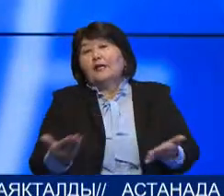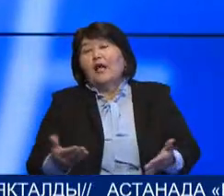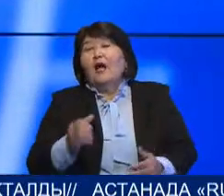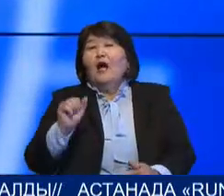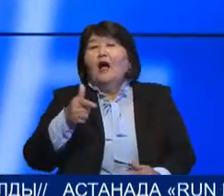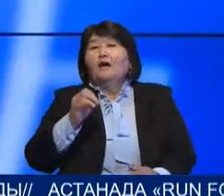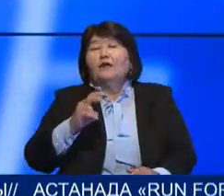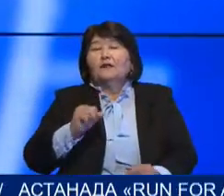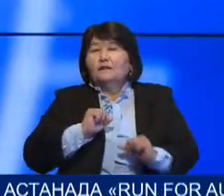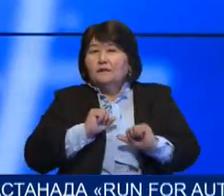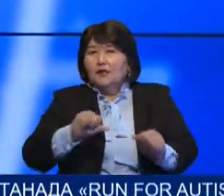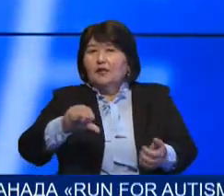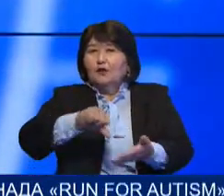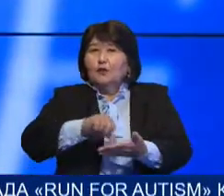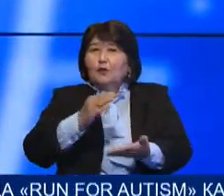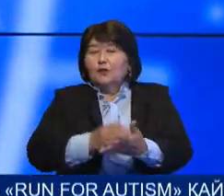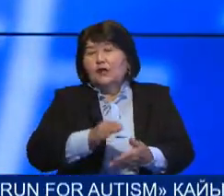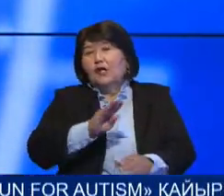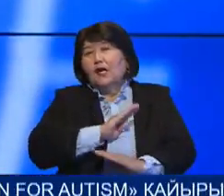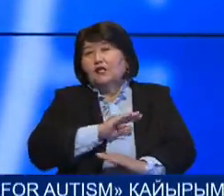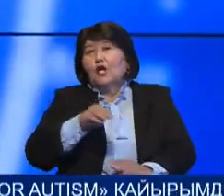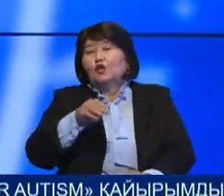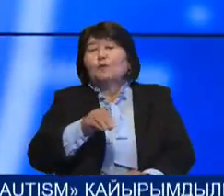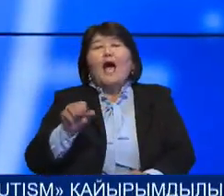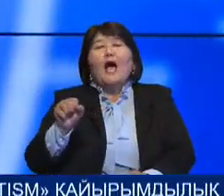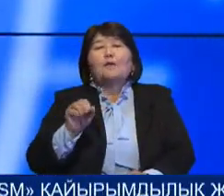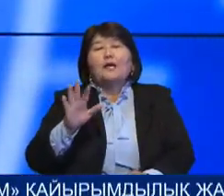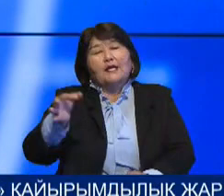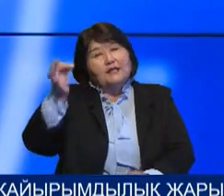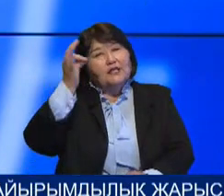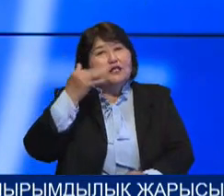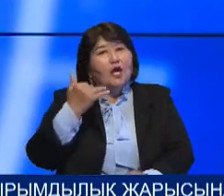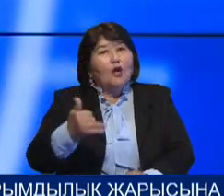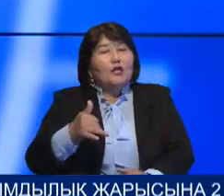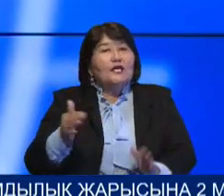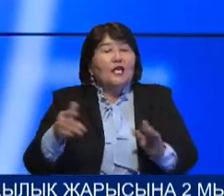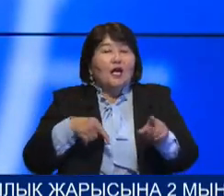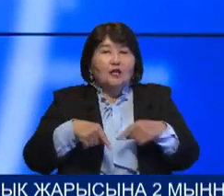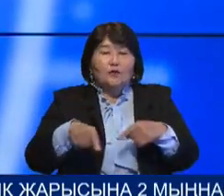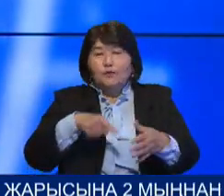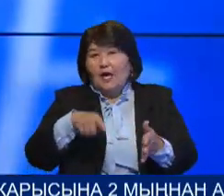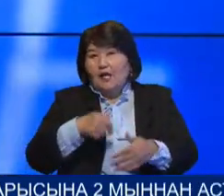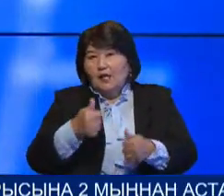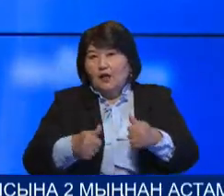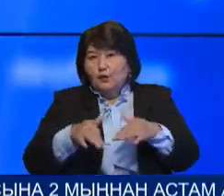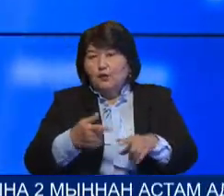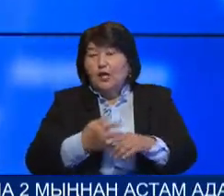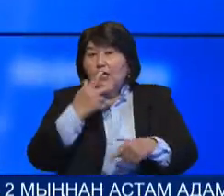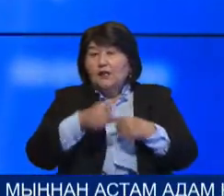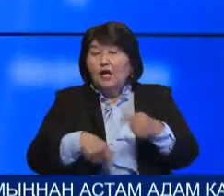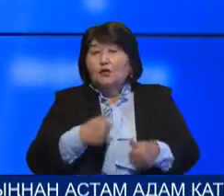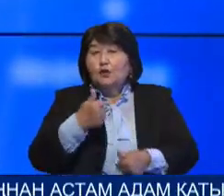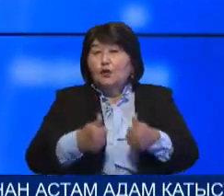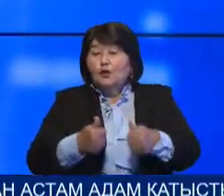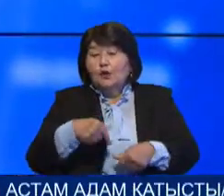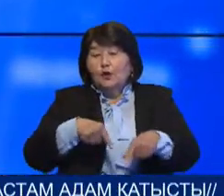Ауған асуында ерліктің ерен үлгісін көрсетіп, қаза тапқан Жұмабай Әбілқасымовты еске алуға арналған шағын футболдан қалалық турнир өтті. Дәстүрлі доп